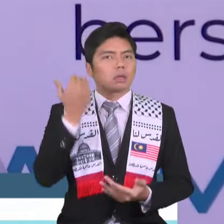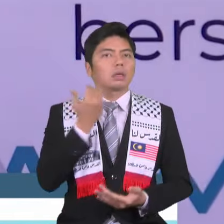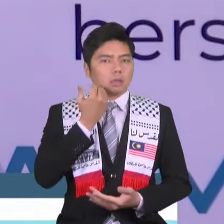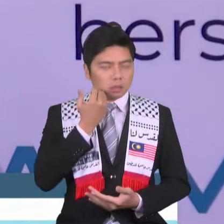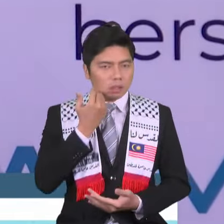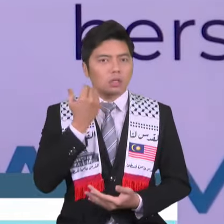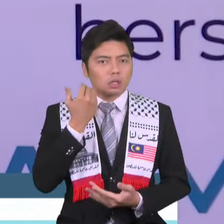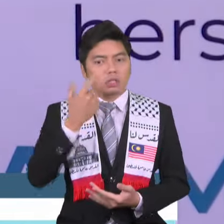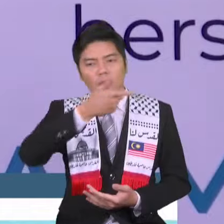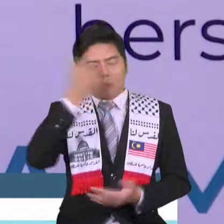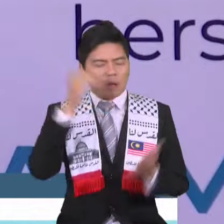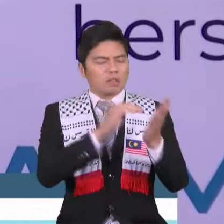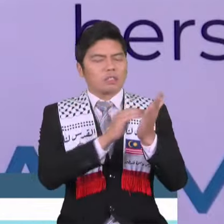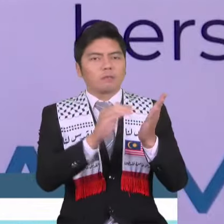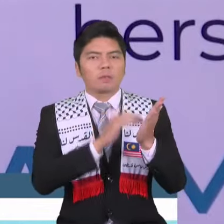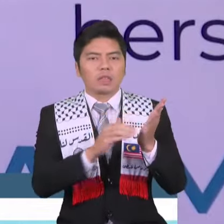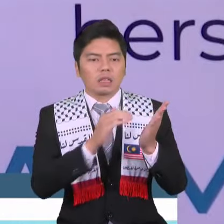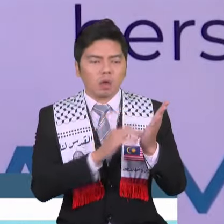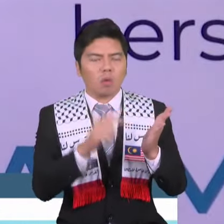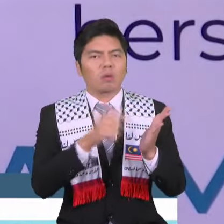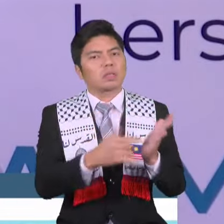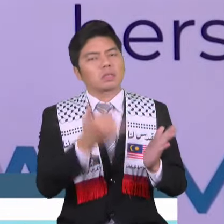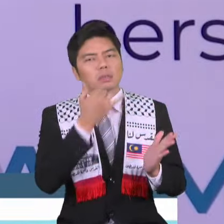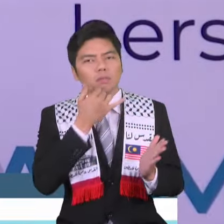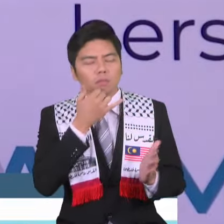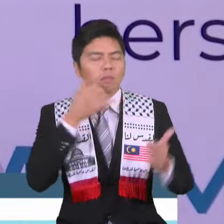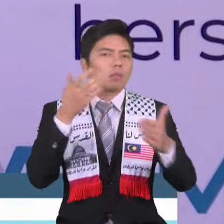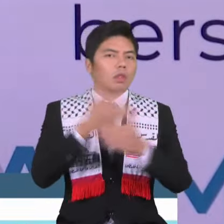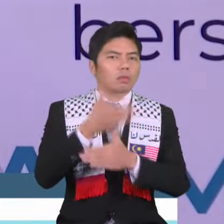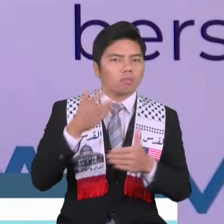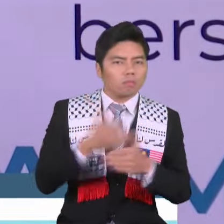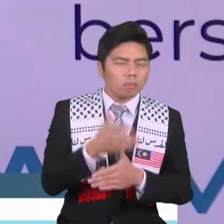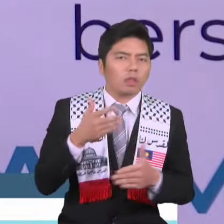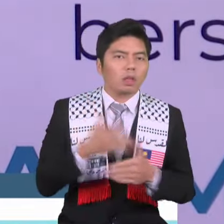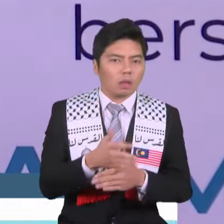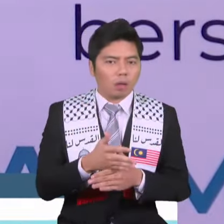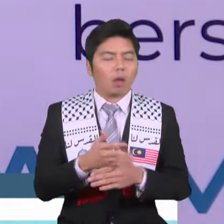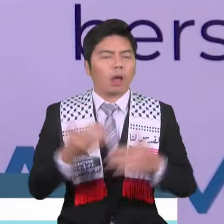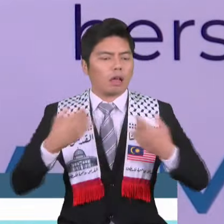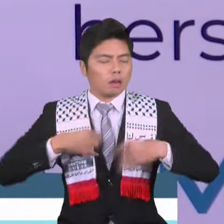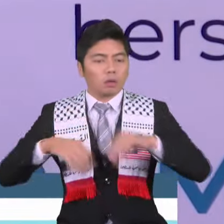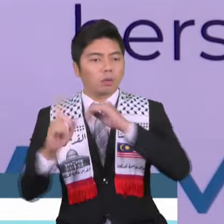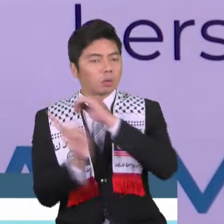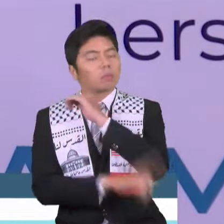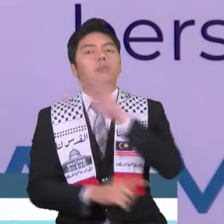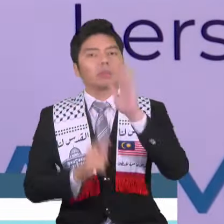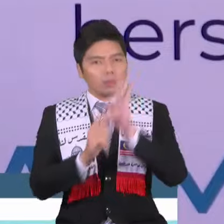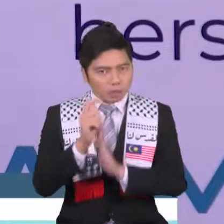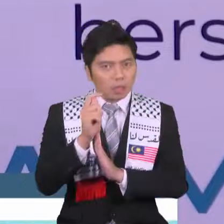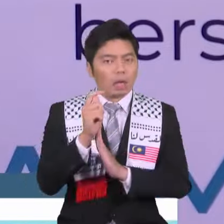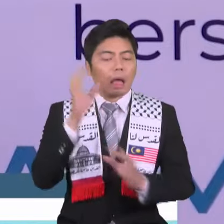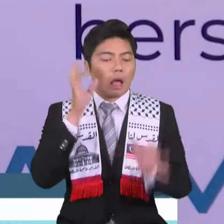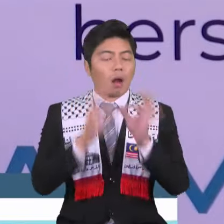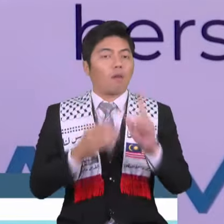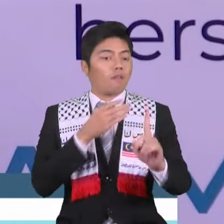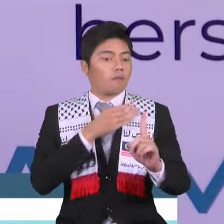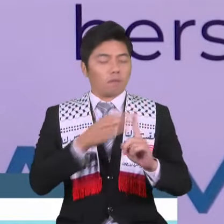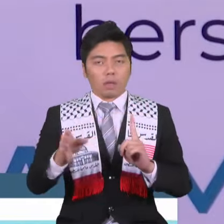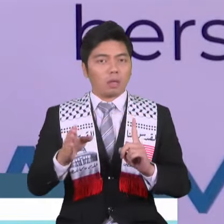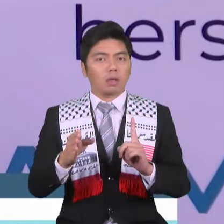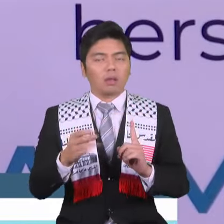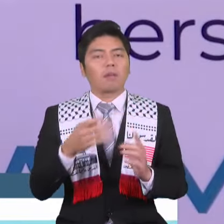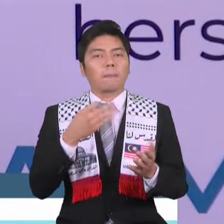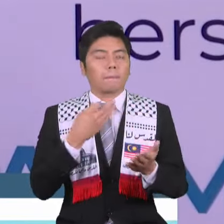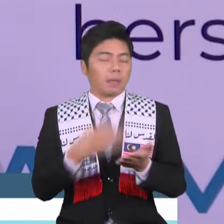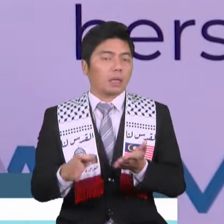meletakkan komen-komen yang keterlaluan, yang ekstremis, hingga ada yang dikenakan denda yang sangat tinggi, dan jika gagal membayar denda